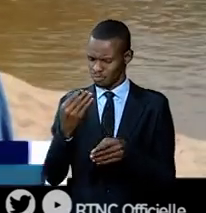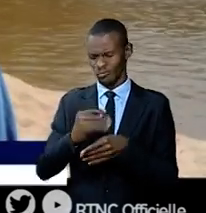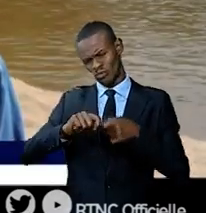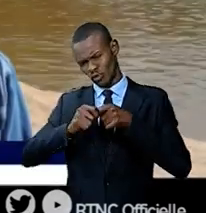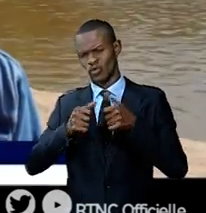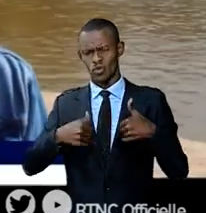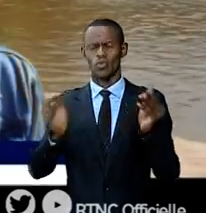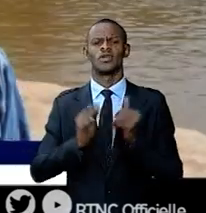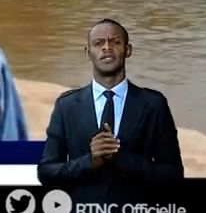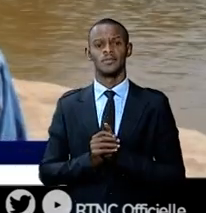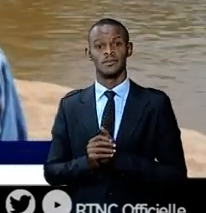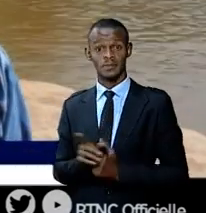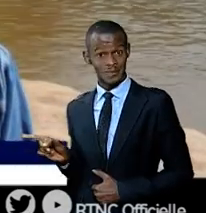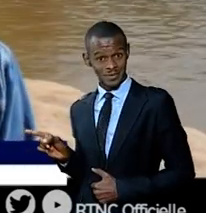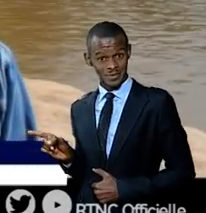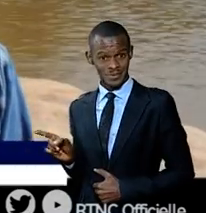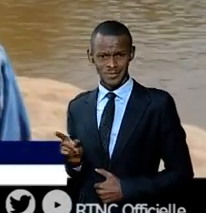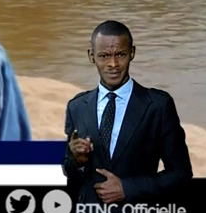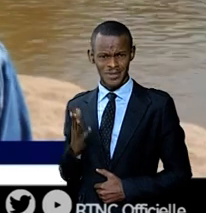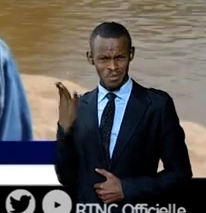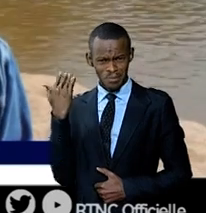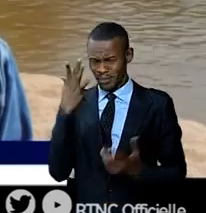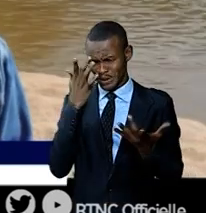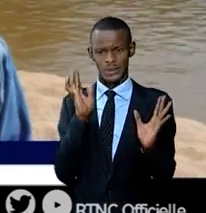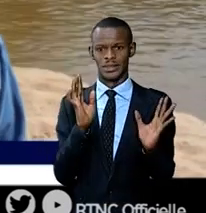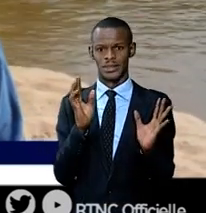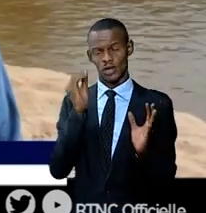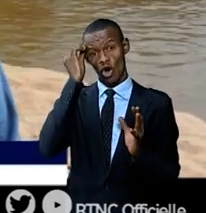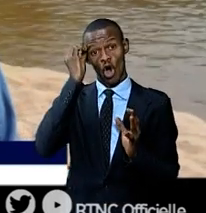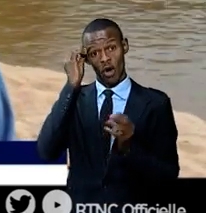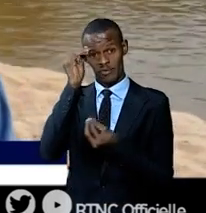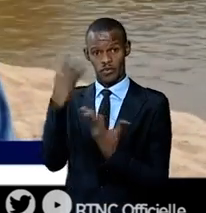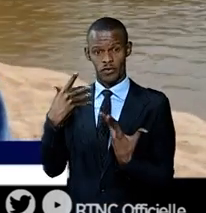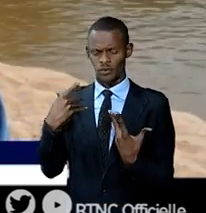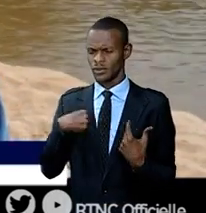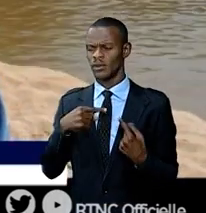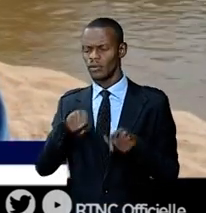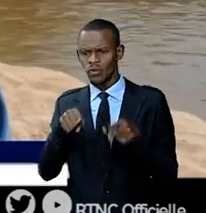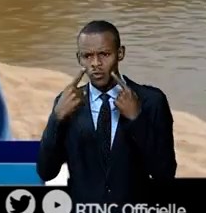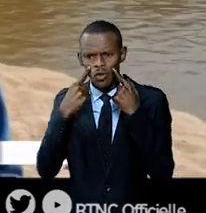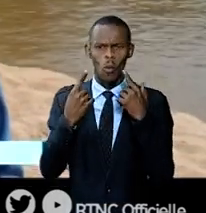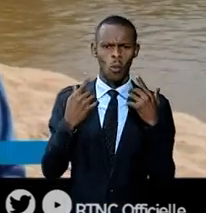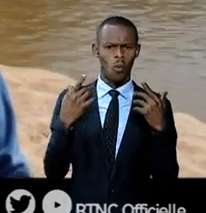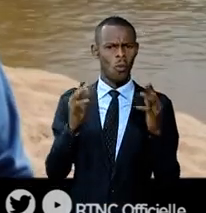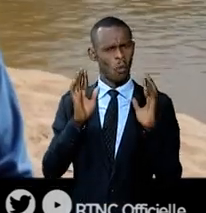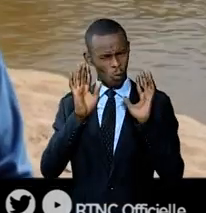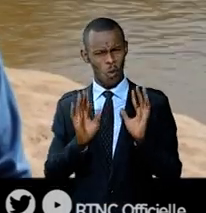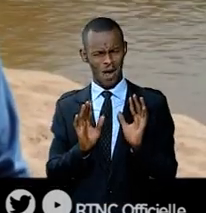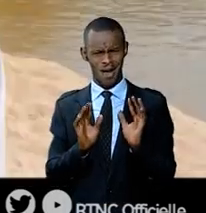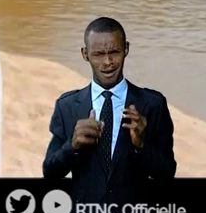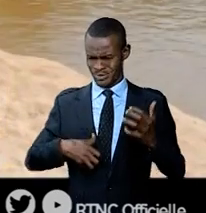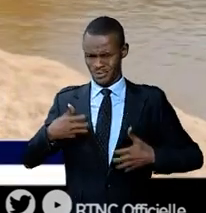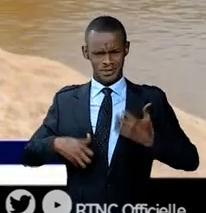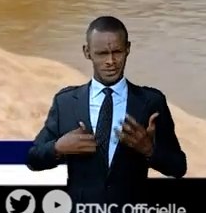connaissais pas encore les sites. C'est mon oncle qui m'a dit que ces sites existaient. J'ai vu les bonobos. Beaucoup de choses que j'ai